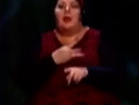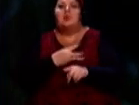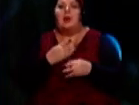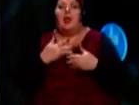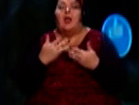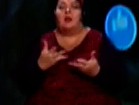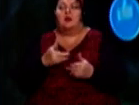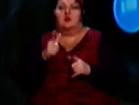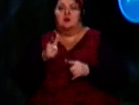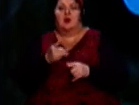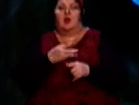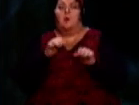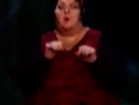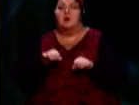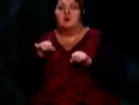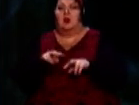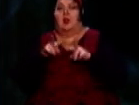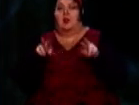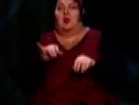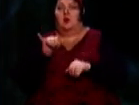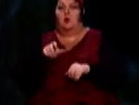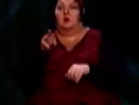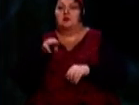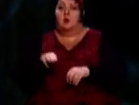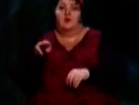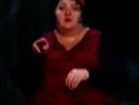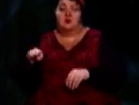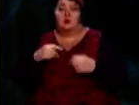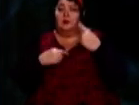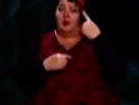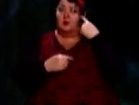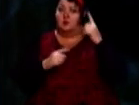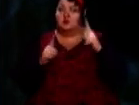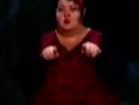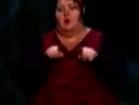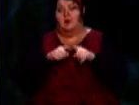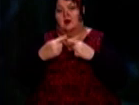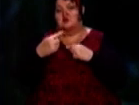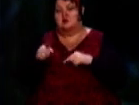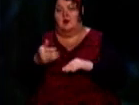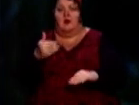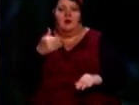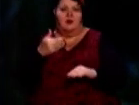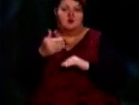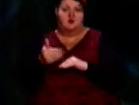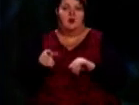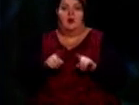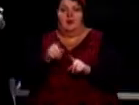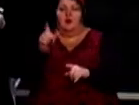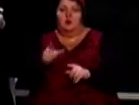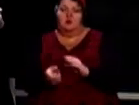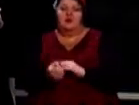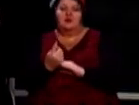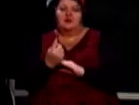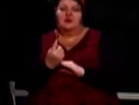і з тими спроможностями, як у Тимофія Тимофійовича. Але я думаю, що, ну, так чи інакше, рано чи пізно така людина з'явиться.